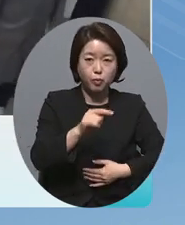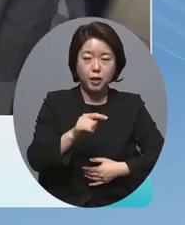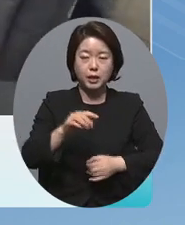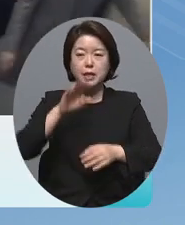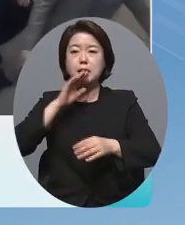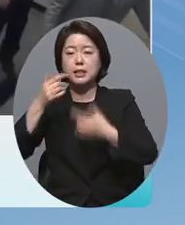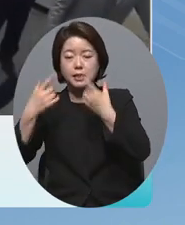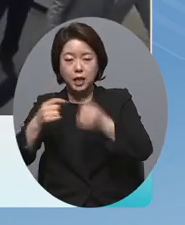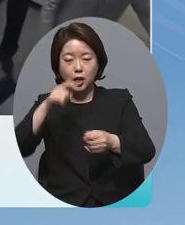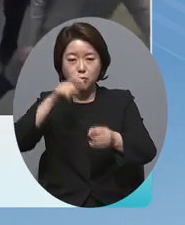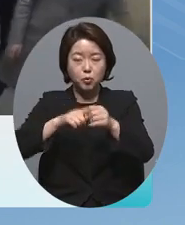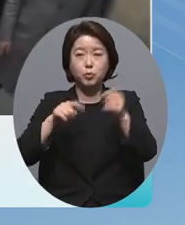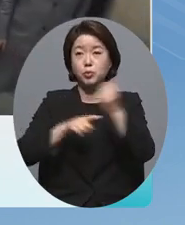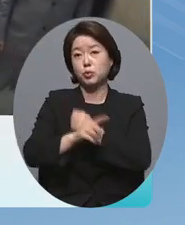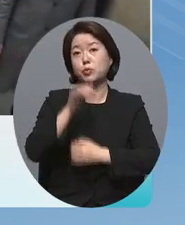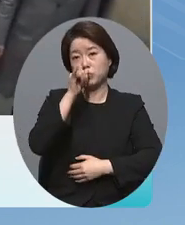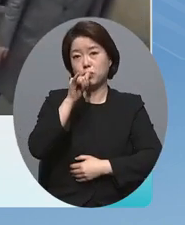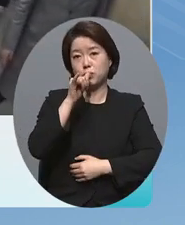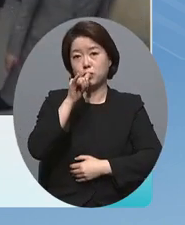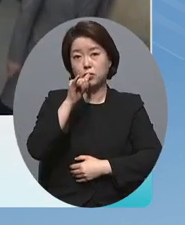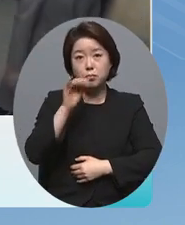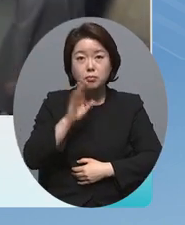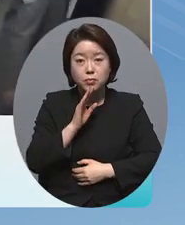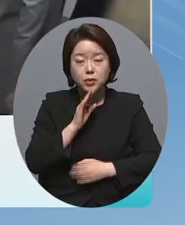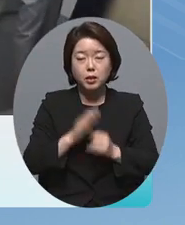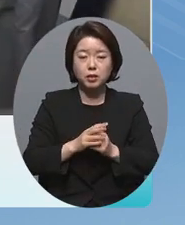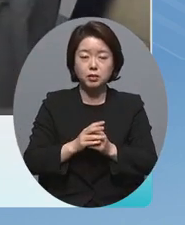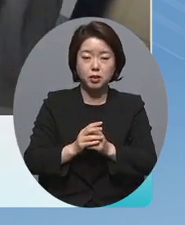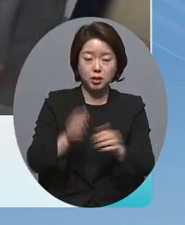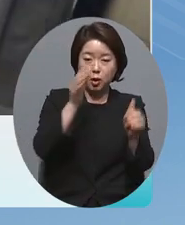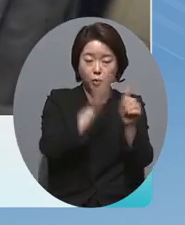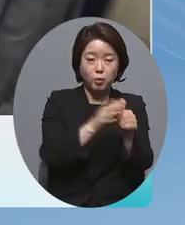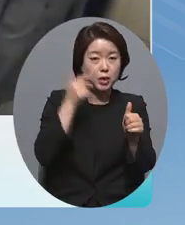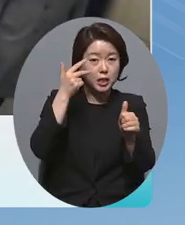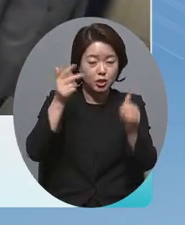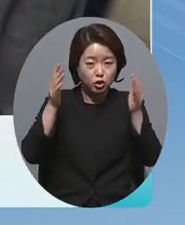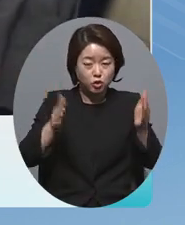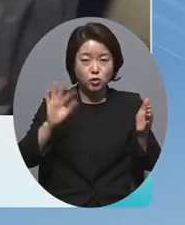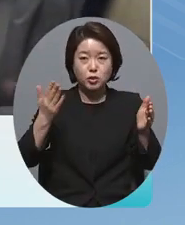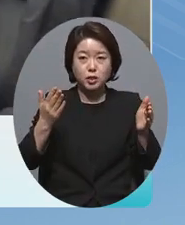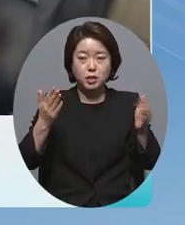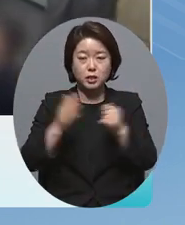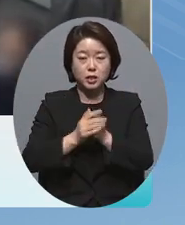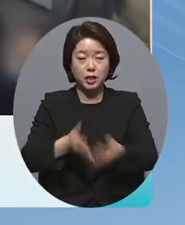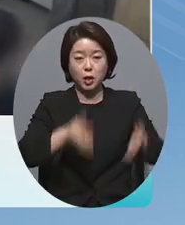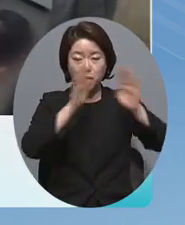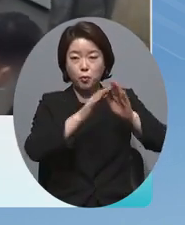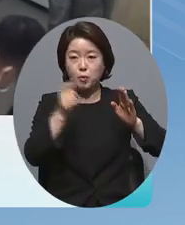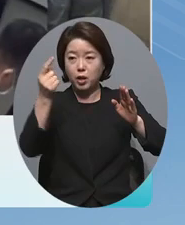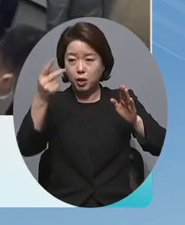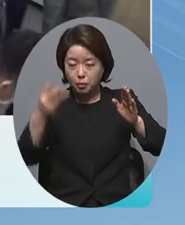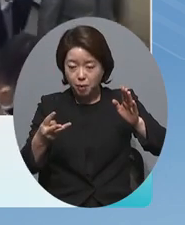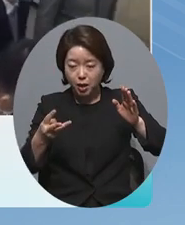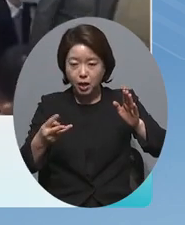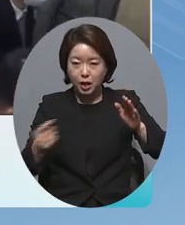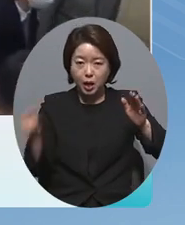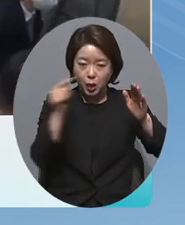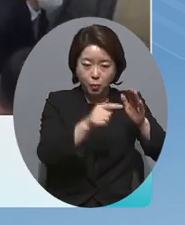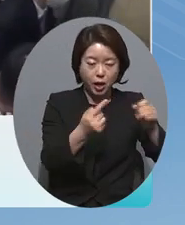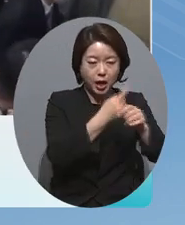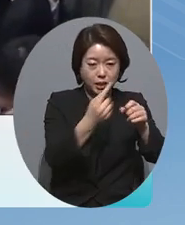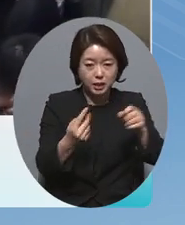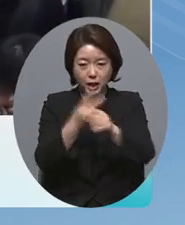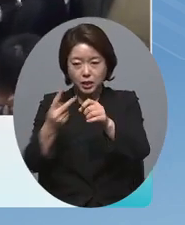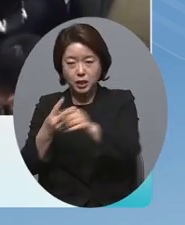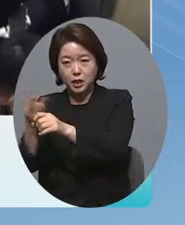목적과 이유가 있을 거 아니겠습니까? 그분이 임용된 지 일주일 돼가지고 당사에 3번 왔는데 3시간 있었어요.